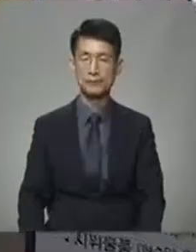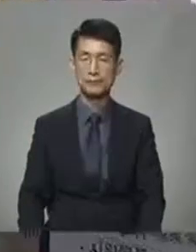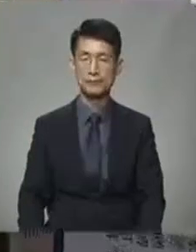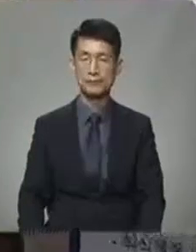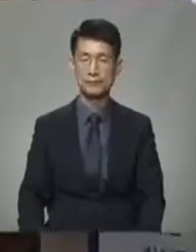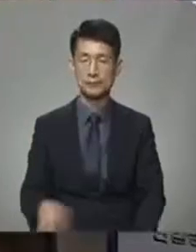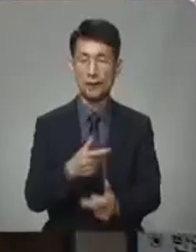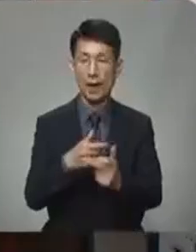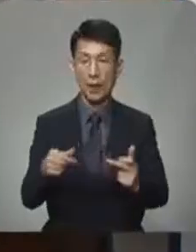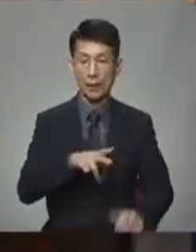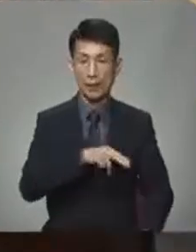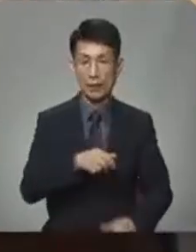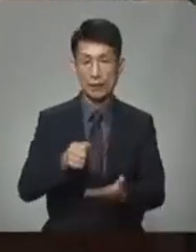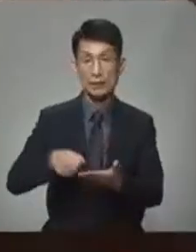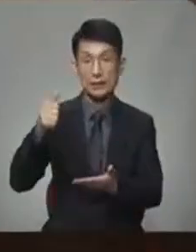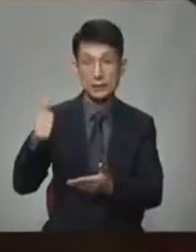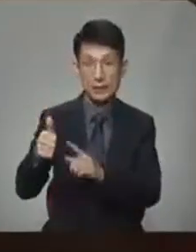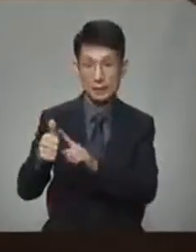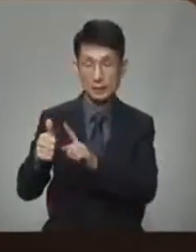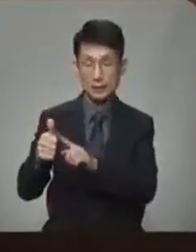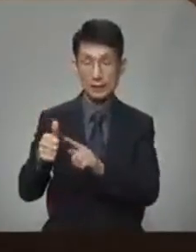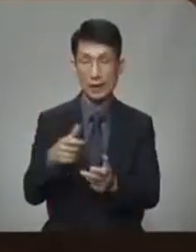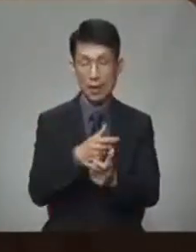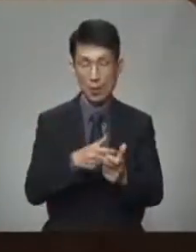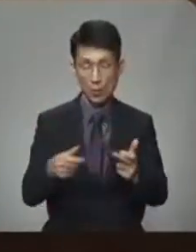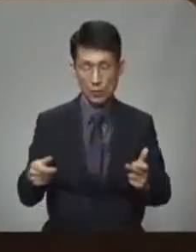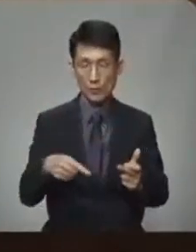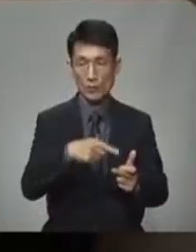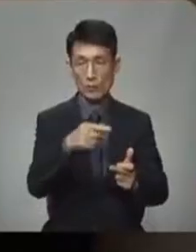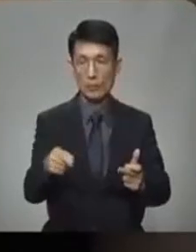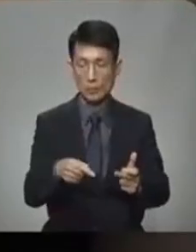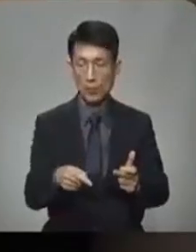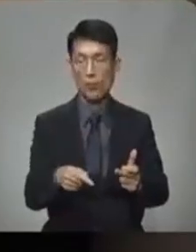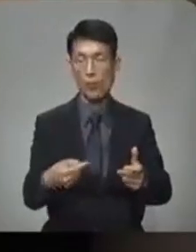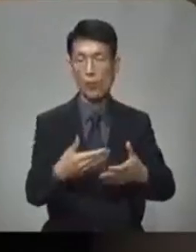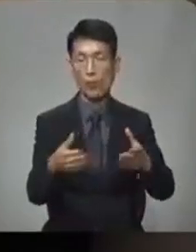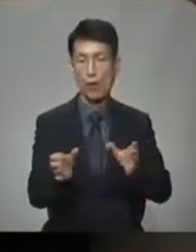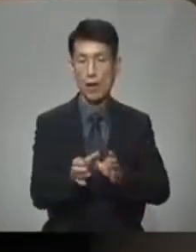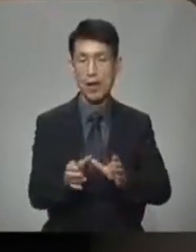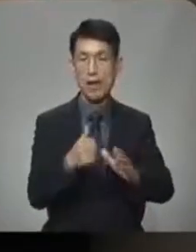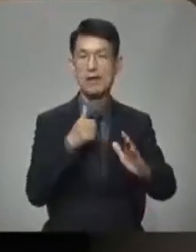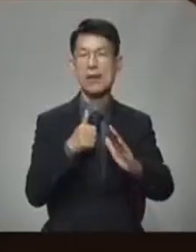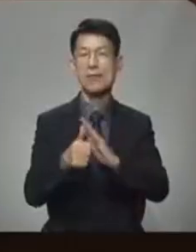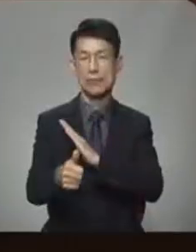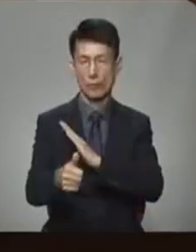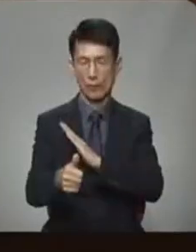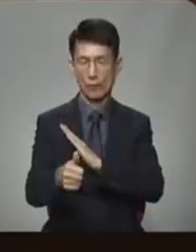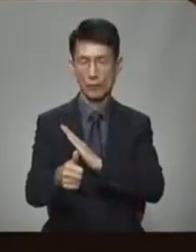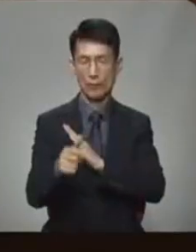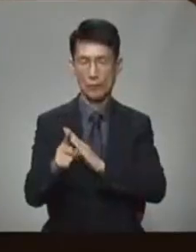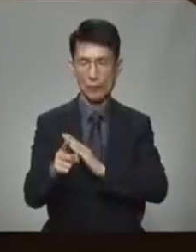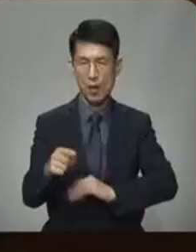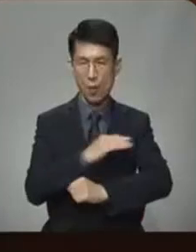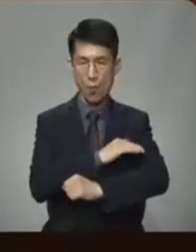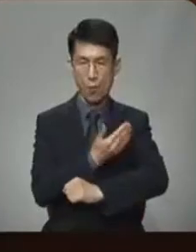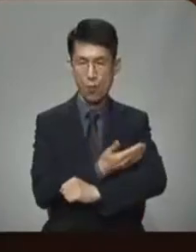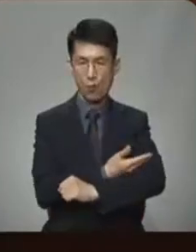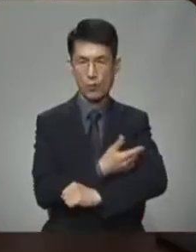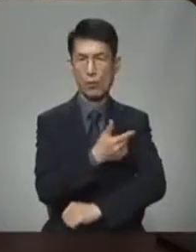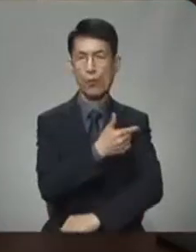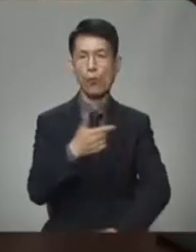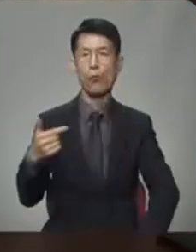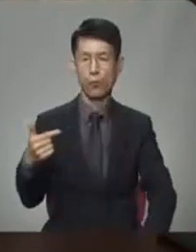강원도 이회 의장은 도의원 49명을 대표하는 도의회의 얼굴입니다 그만큼 막강한